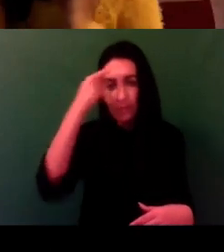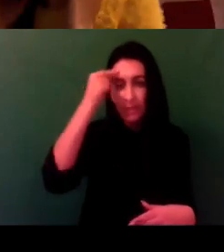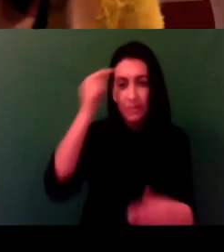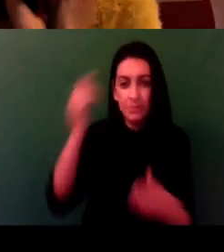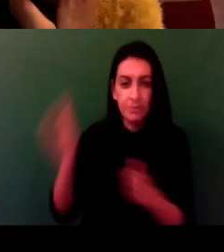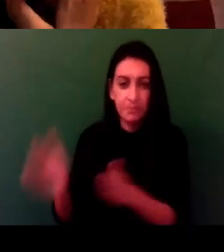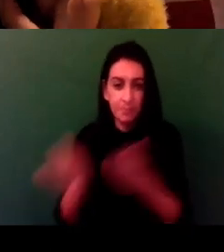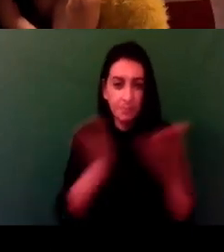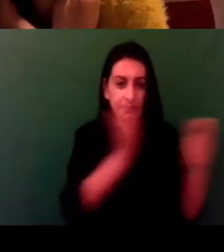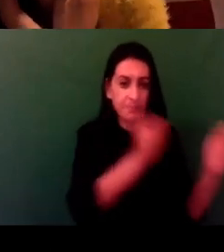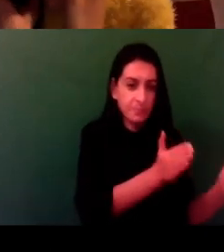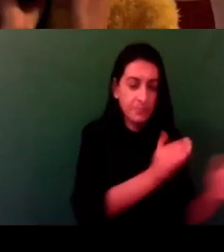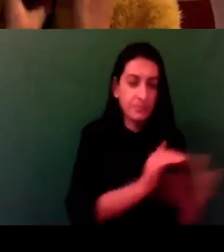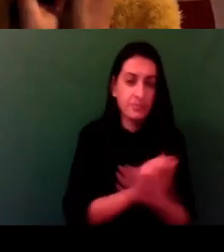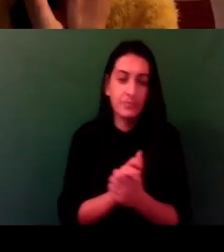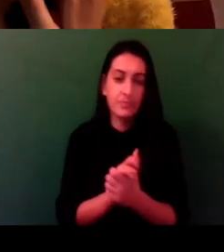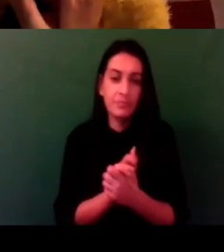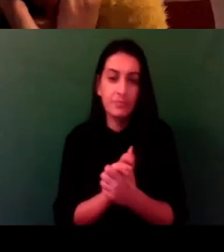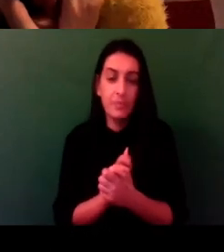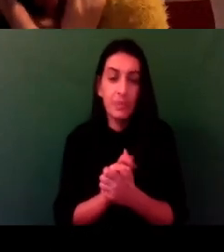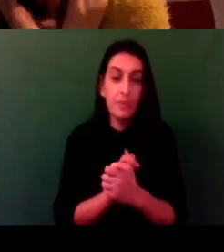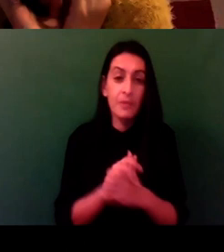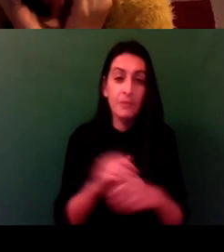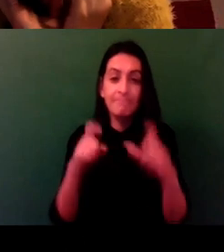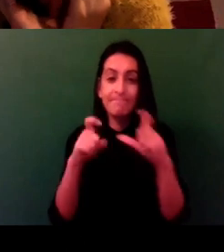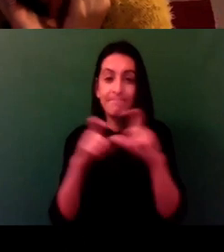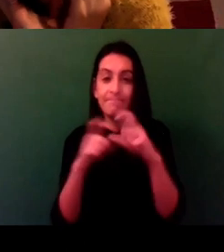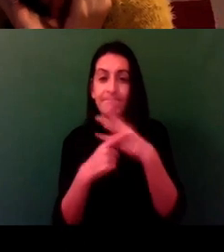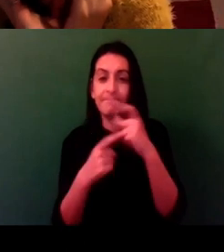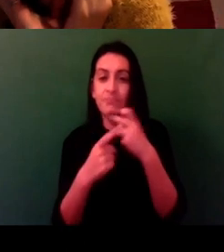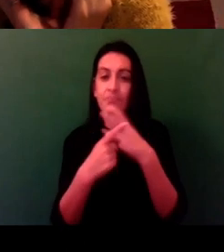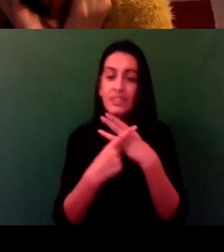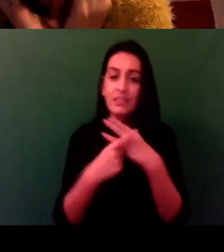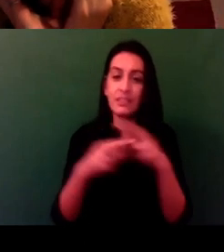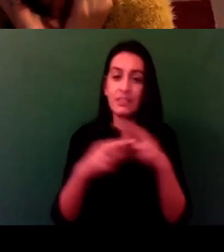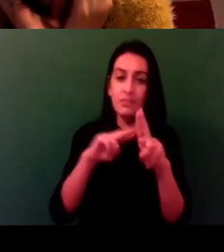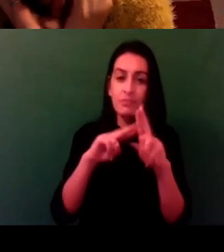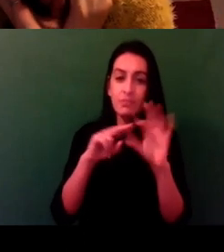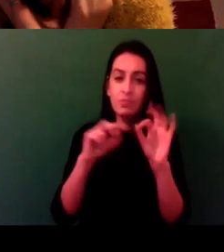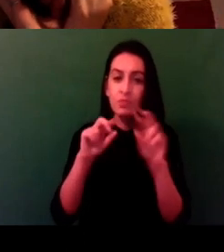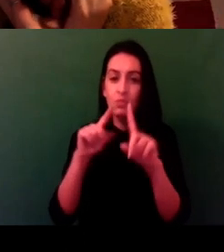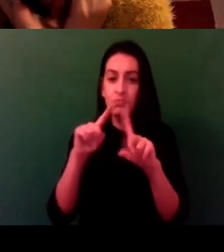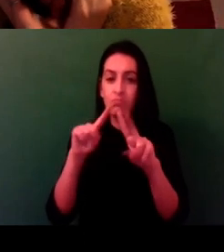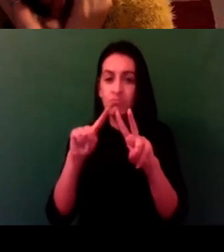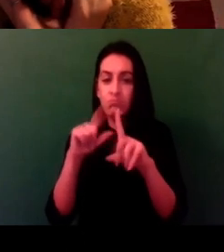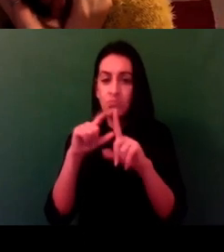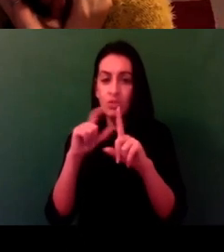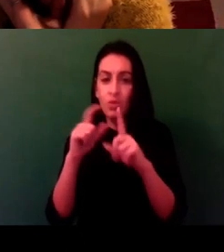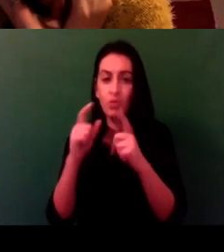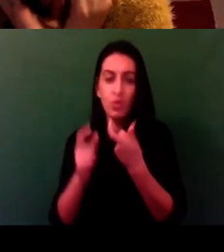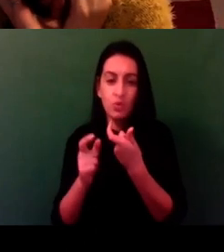gecekondu çok demokratiktir. İşte siyasi temsil de aslında bir gecekondu demokrasisini